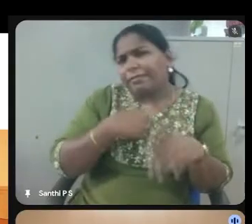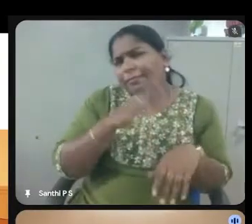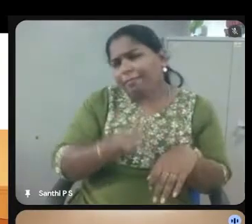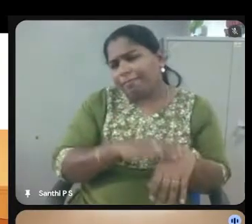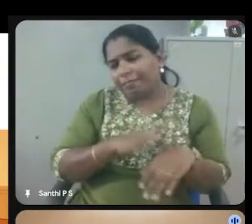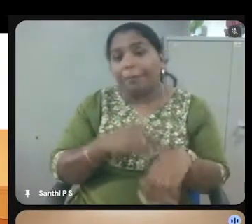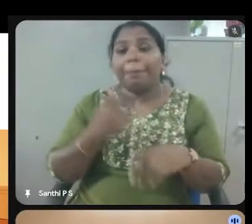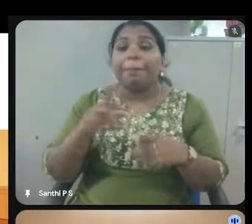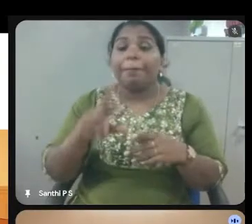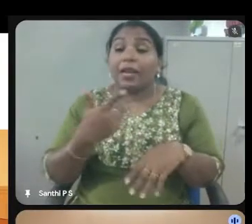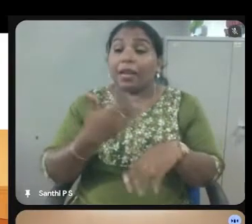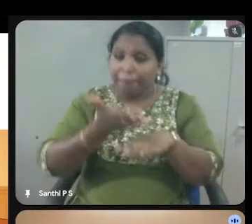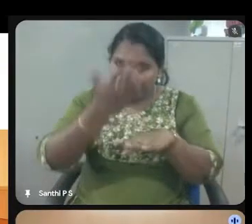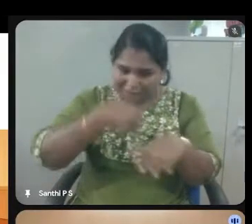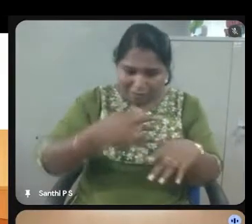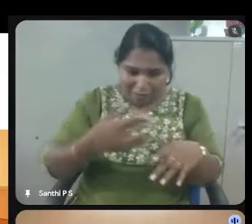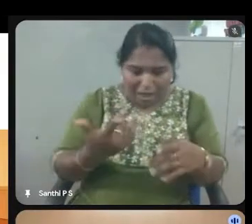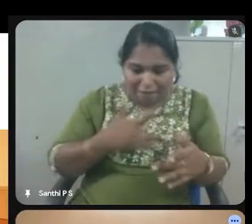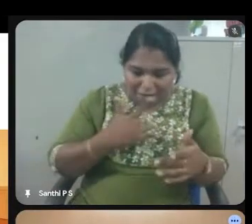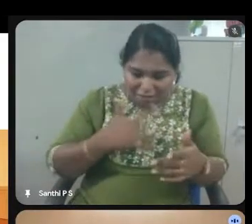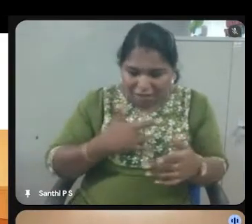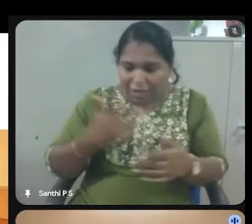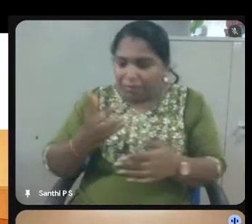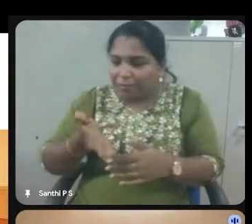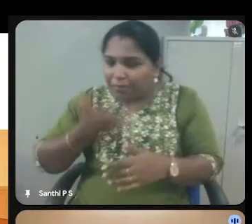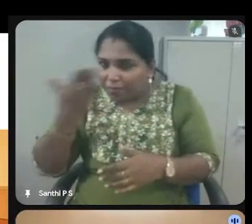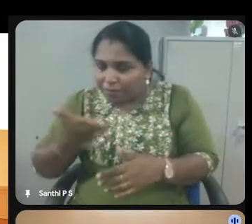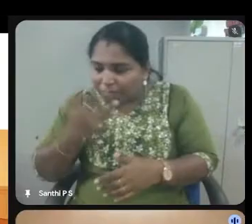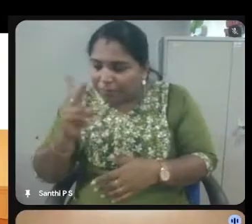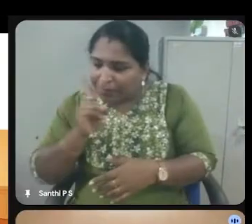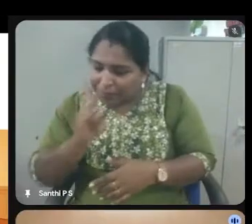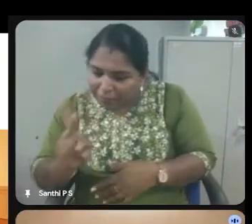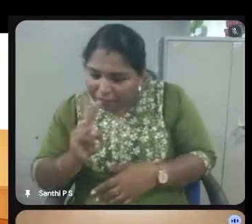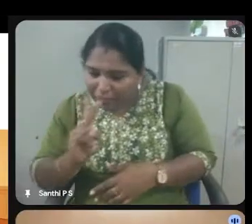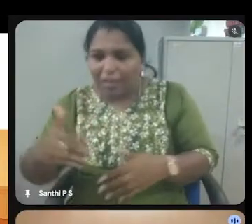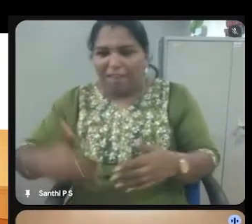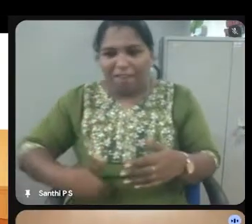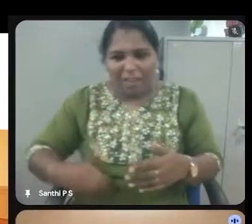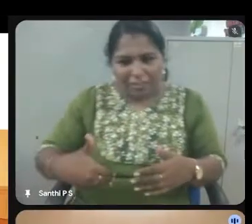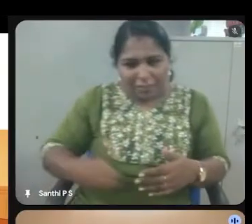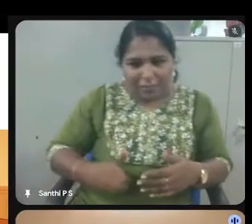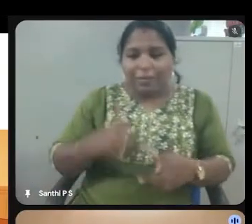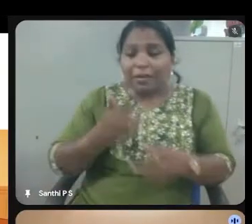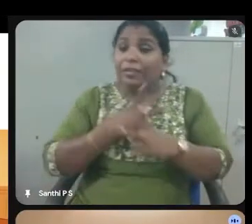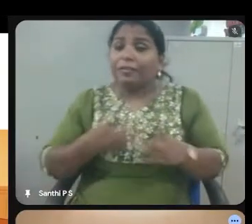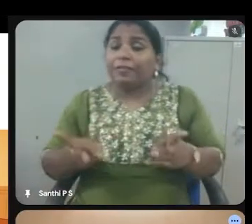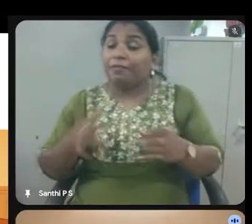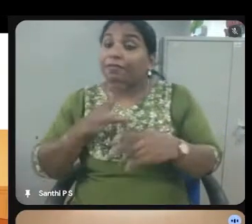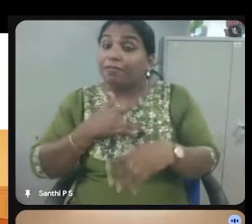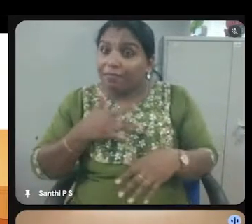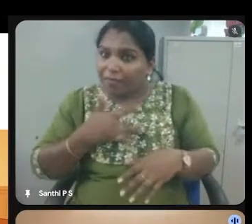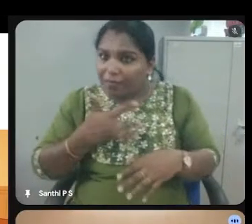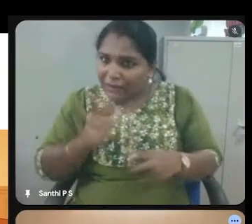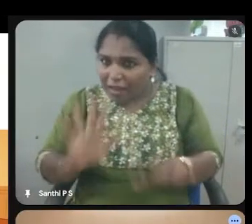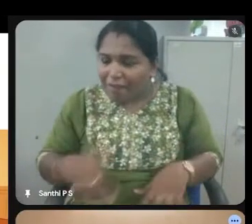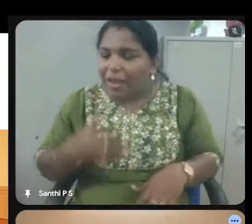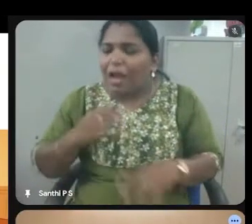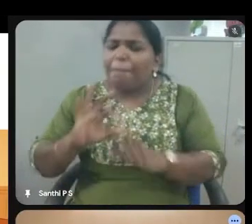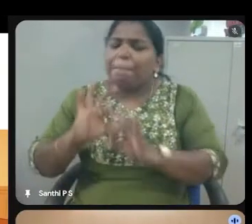പല സെൻസസ് ചേർന്നിട്ടാണ് എനിക്ക് ആ ഫുഡ്. പിന്നെ കൂടുതൽ പ്രൊപ്പേഴ്സേഷൻ, എനിക്ക് വിശക്കുവാണെങ്കിൽ എനിക്ക് അത് കഴിക്കാനുള്ള ടെൻഡൻസി കുറച്ചും കൂടെ കൂടുതലായിരിക്കും അല്ലേ? അപ്പൊ